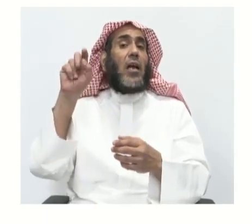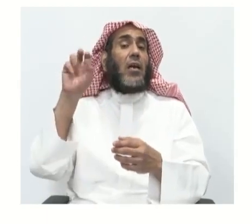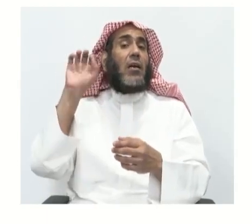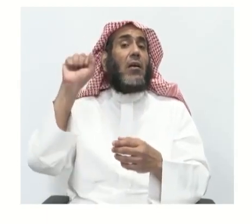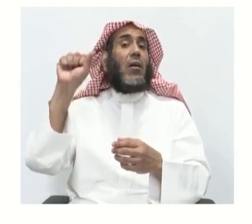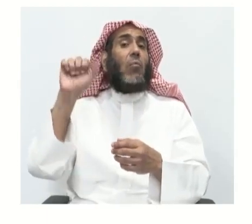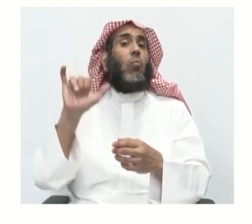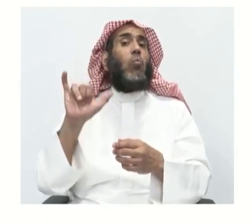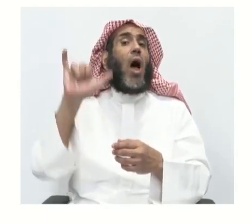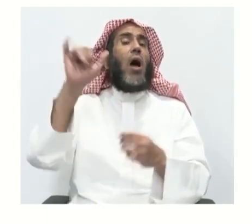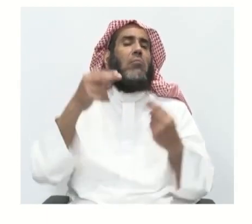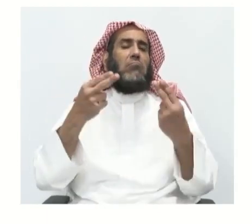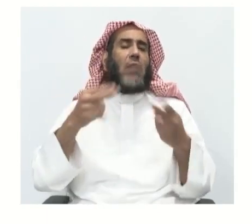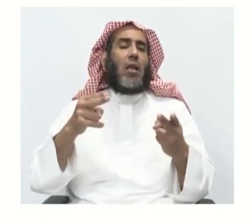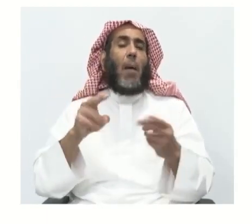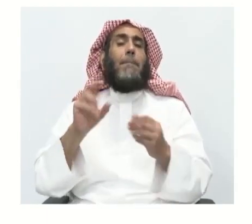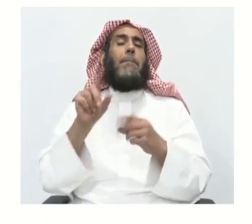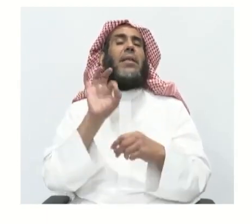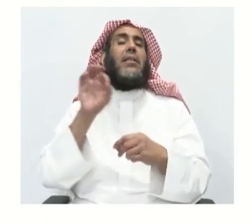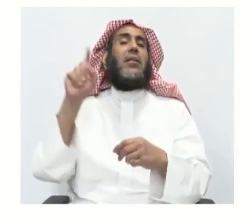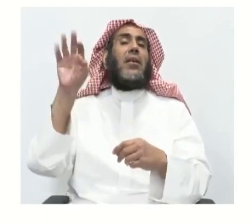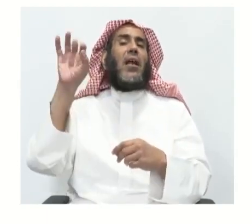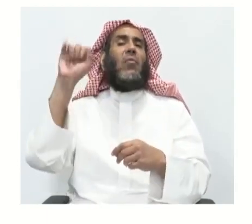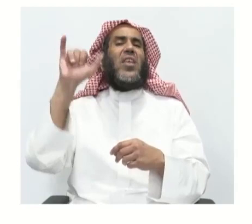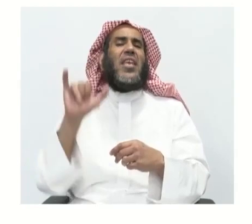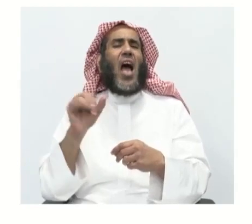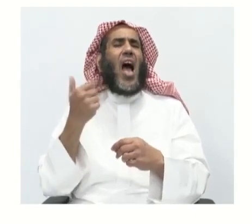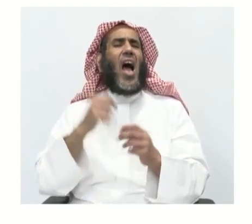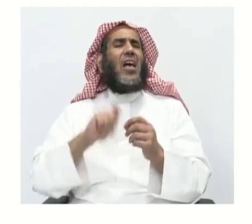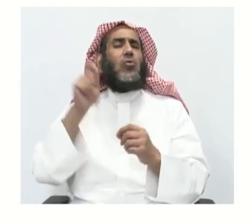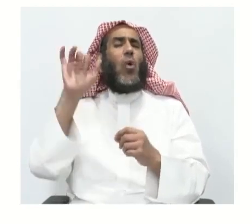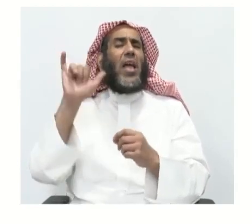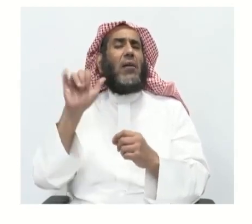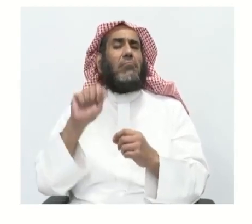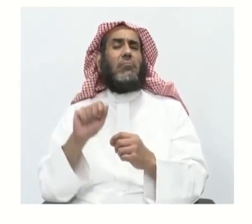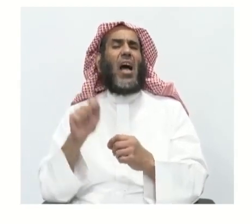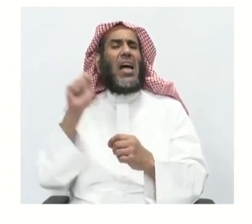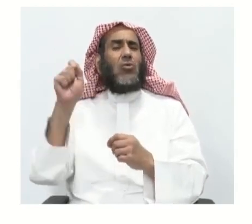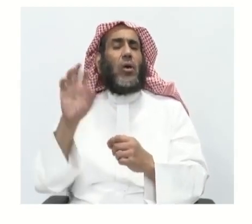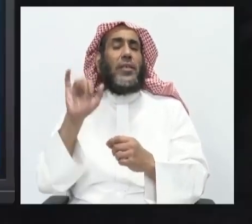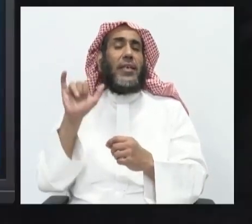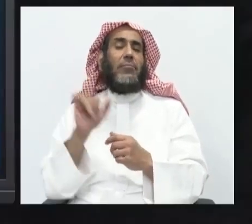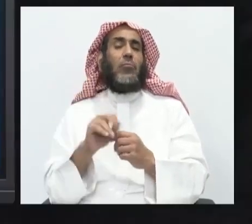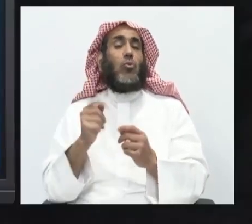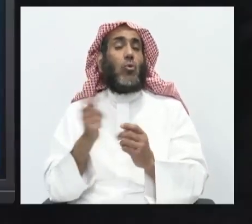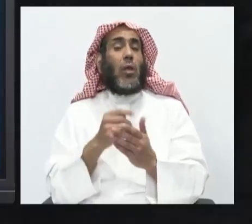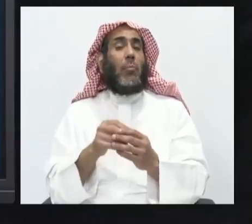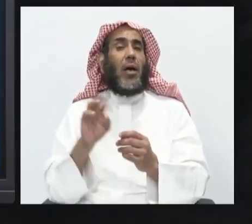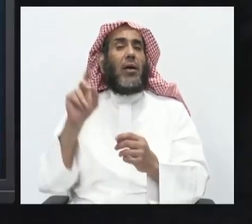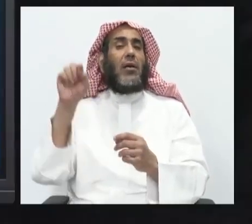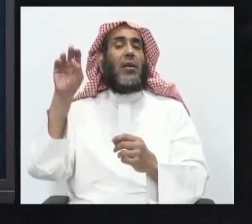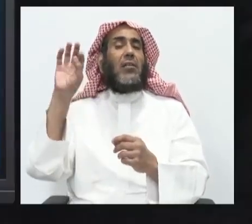ترضى ترضى من رضيا لان اصلها ياء اصلها ياء من رضي تكتب هنا على صوره